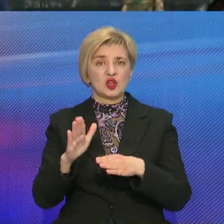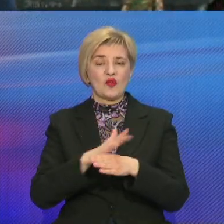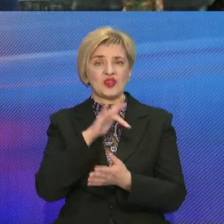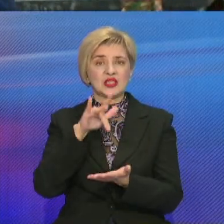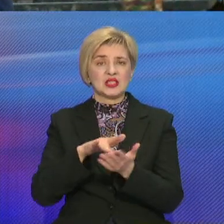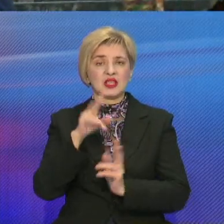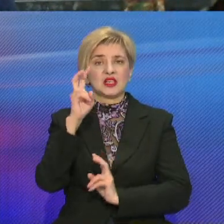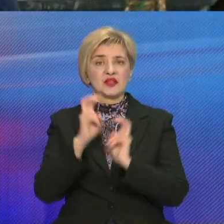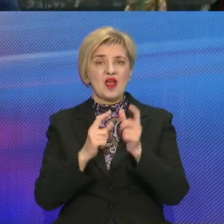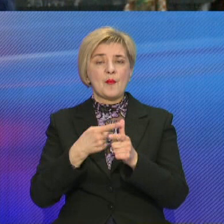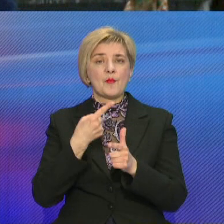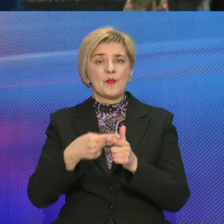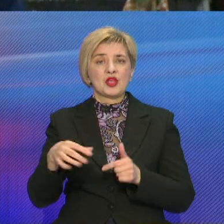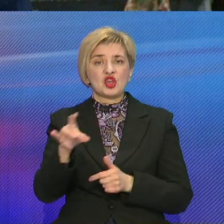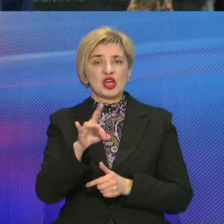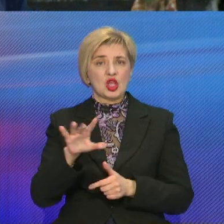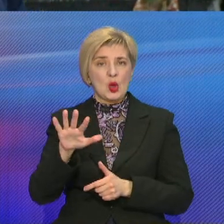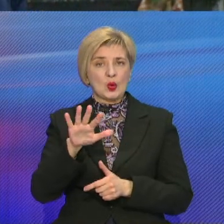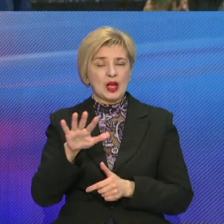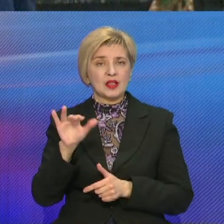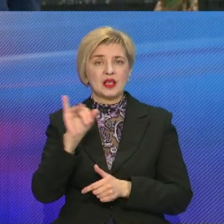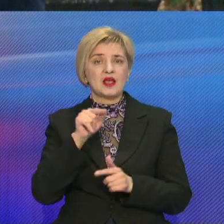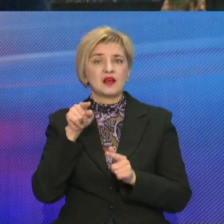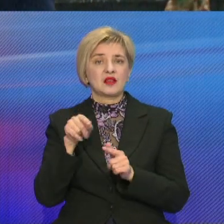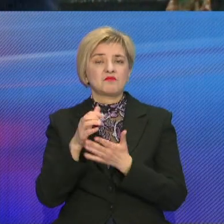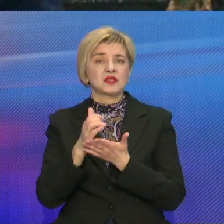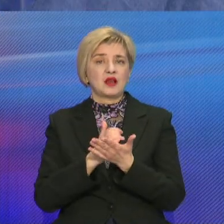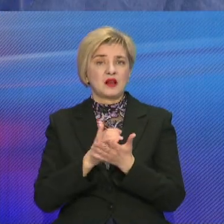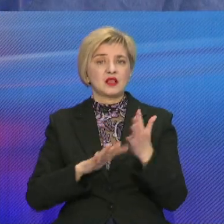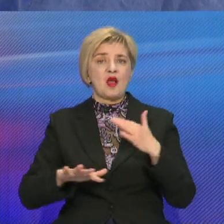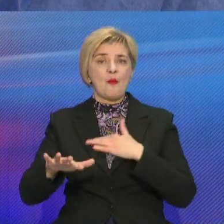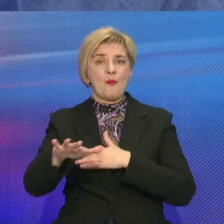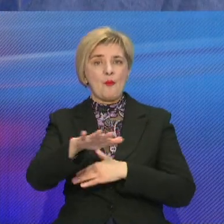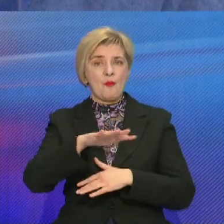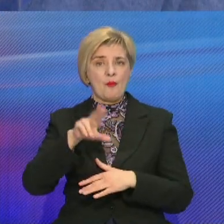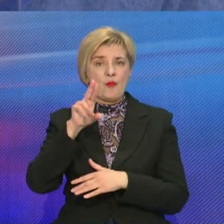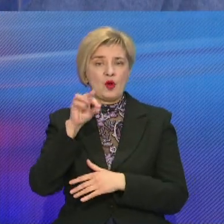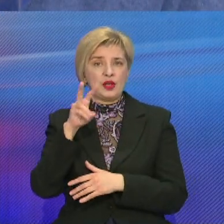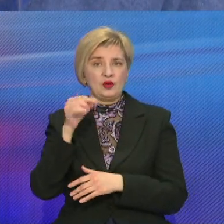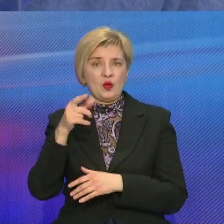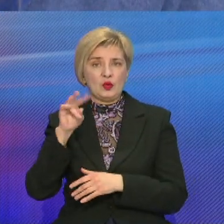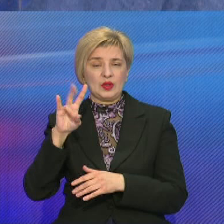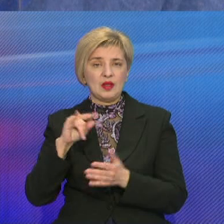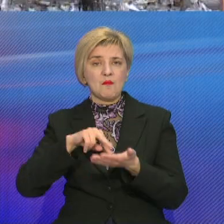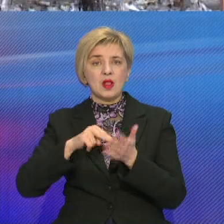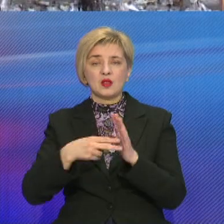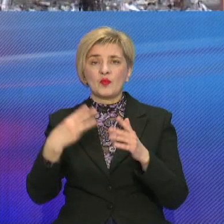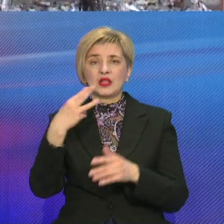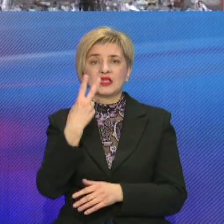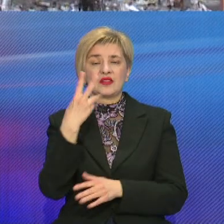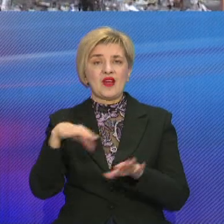центры, заводы межрегиональные, и только при них сохранились полигоны. Мы планируем 32 таких центра в стране